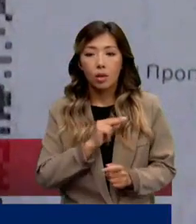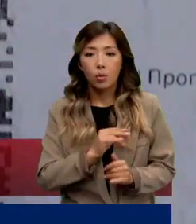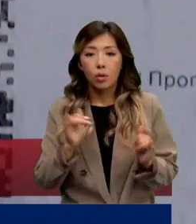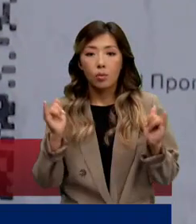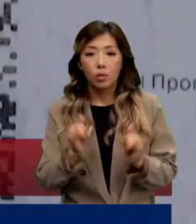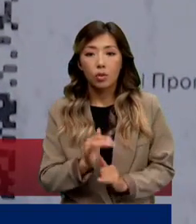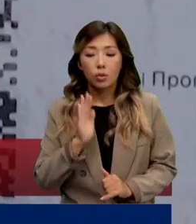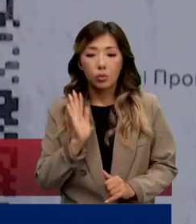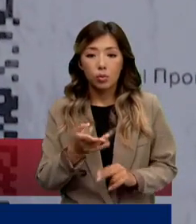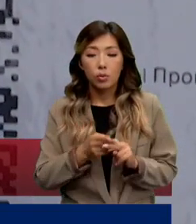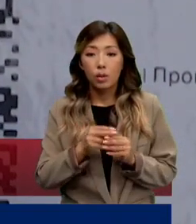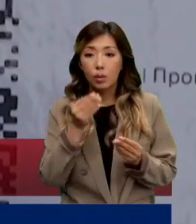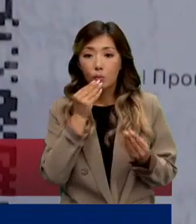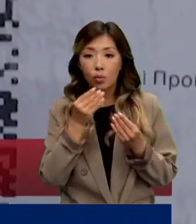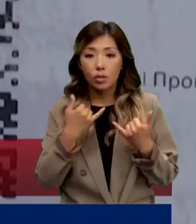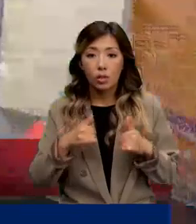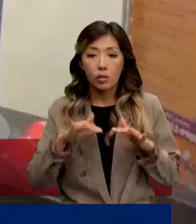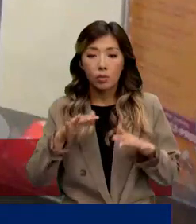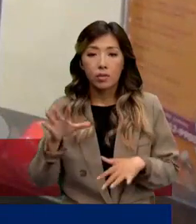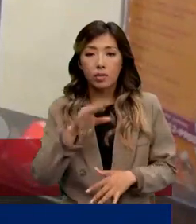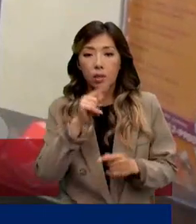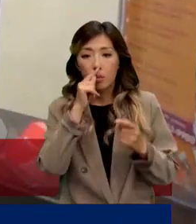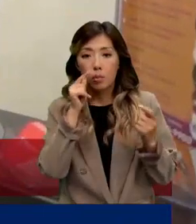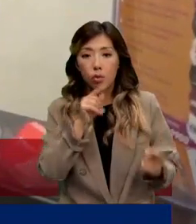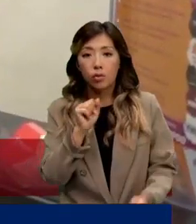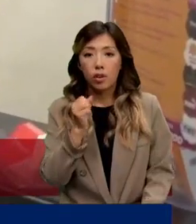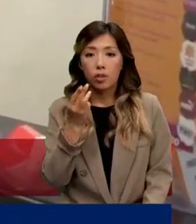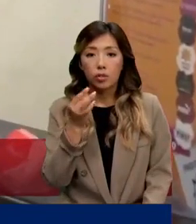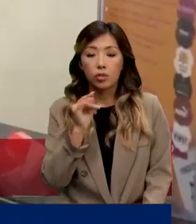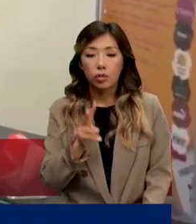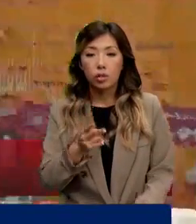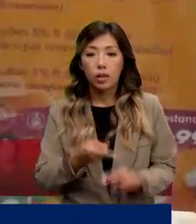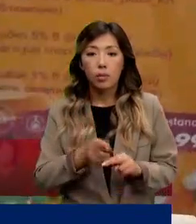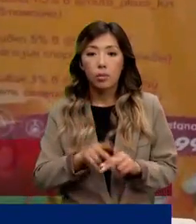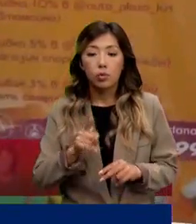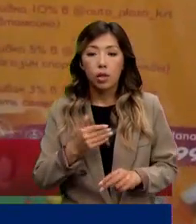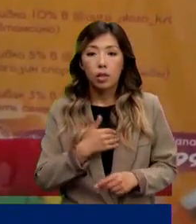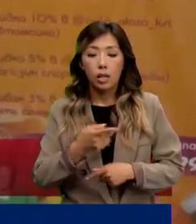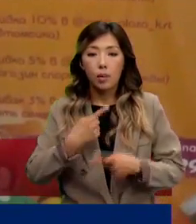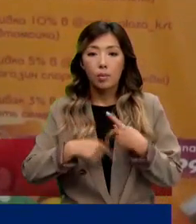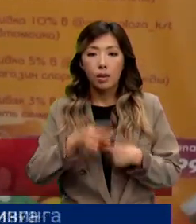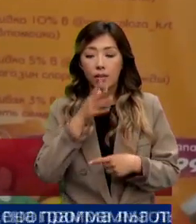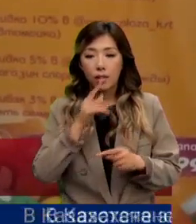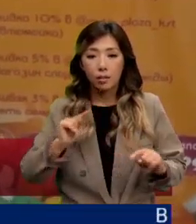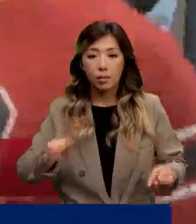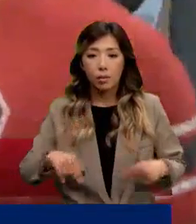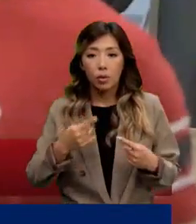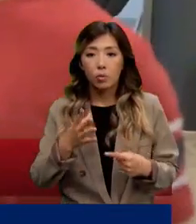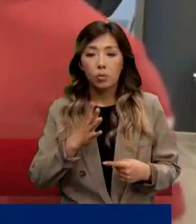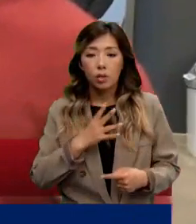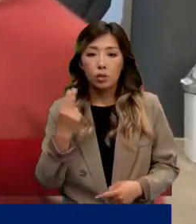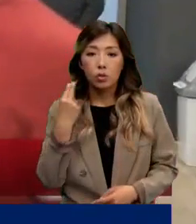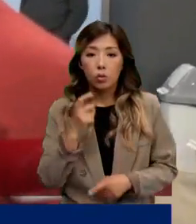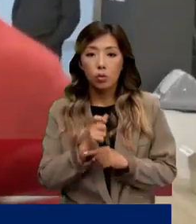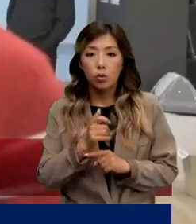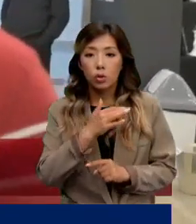А многие объекты общепита действительно против. По данным ассоциации, чтобы восстановиться до уровня допандемийного и из минуса выйти